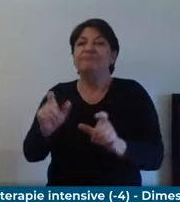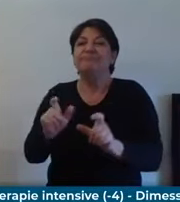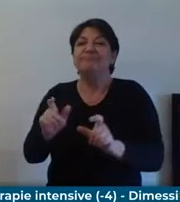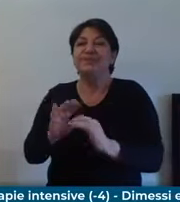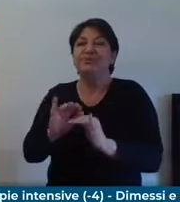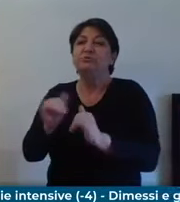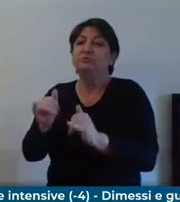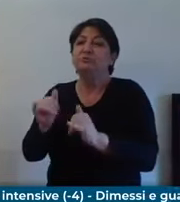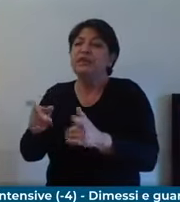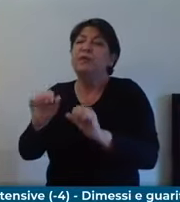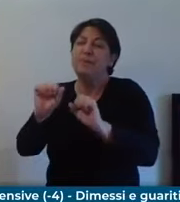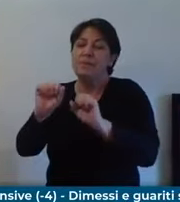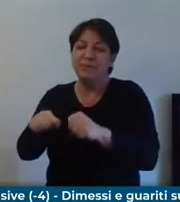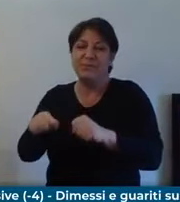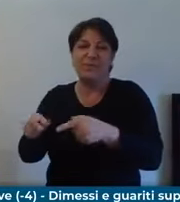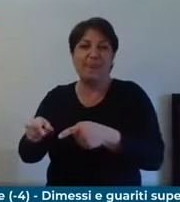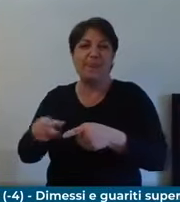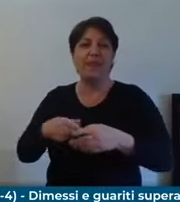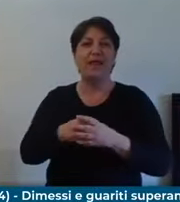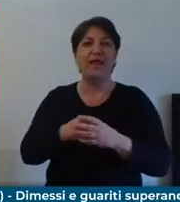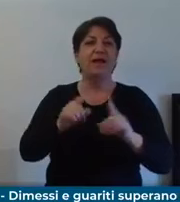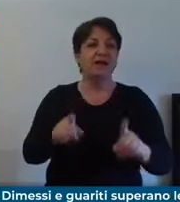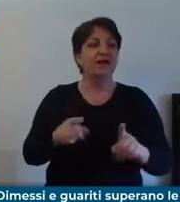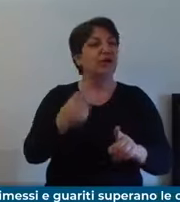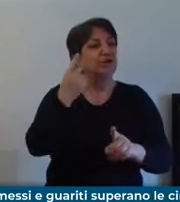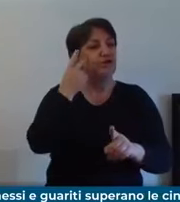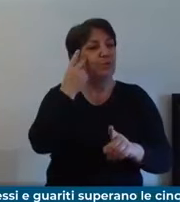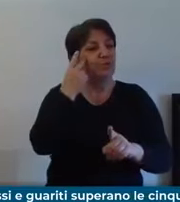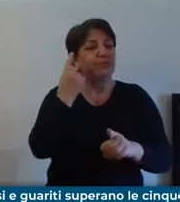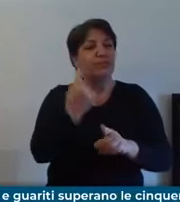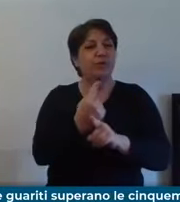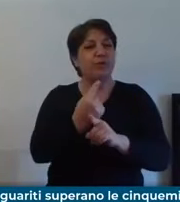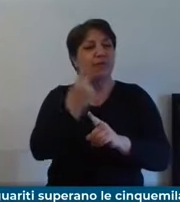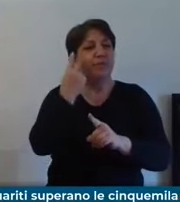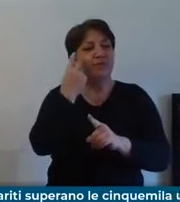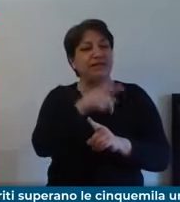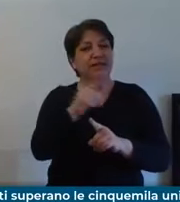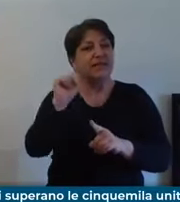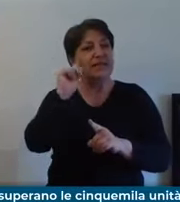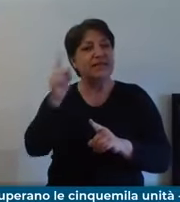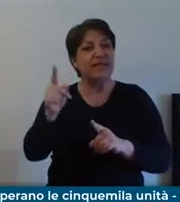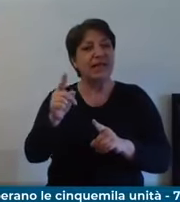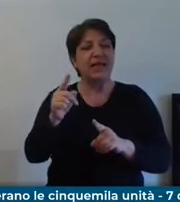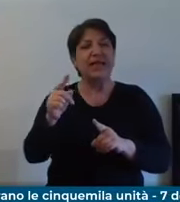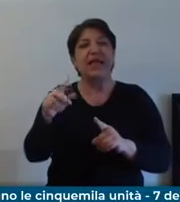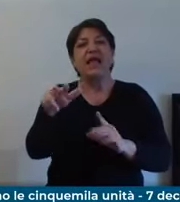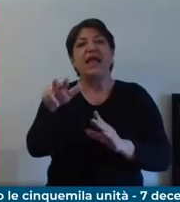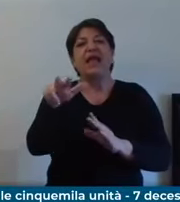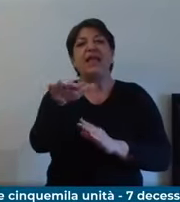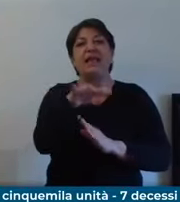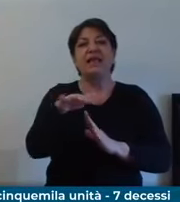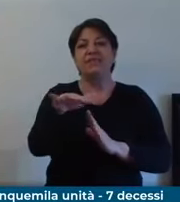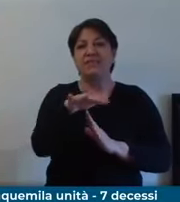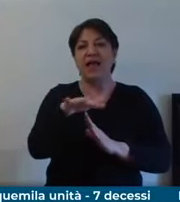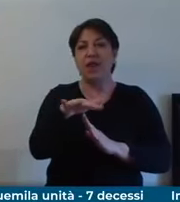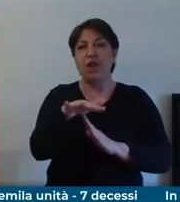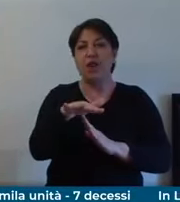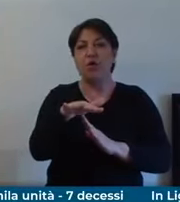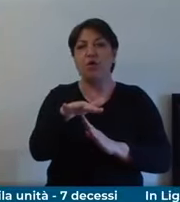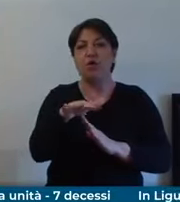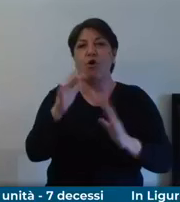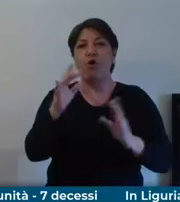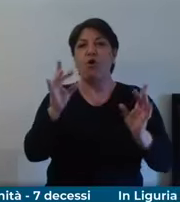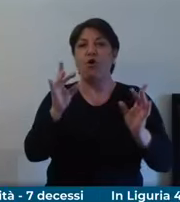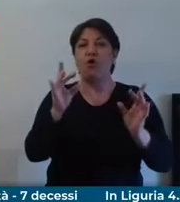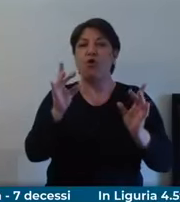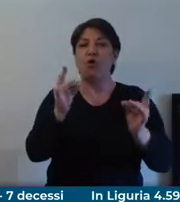0,3, 0,4, 0,5, ma quando saremo a un livello di contagio accettabile, allora potremmo veramente dire che possiamo convivere con questa situazione e migliorarla.